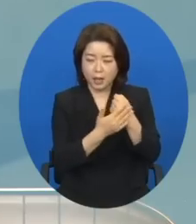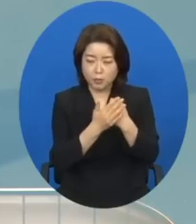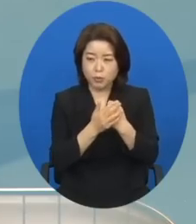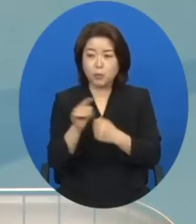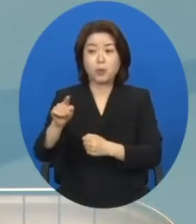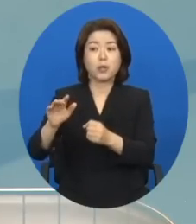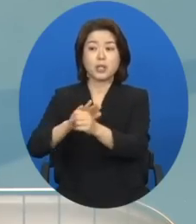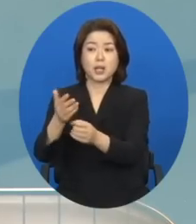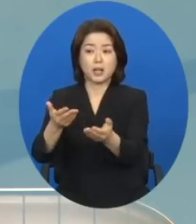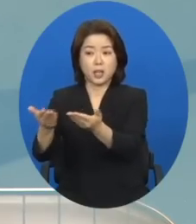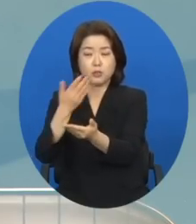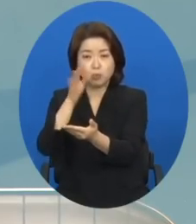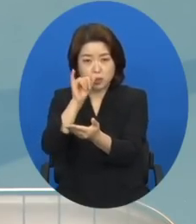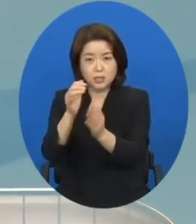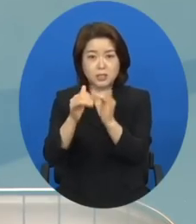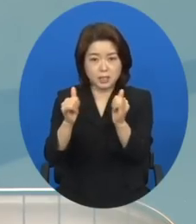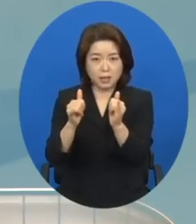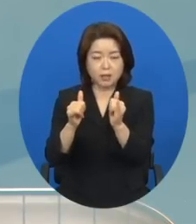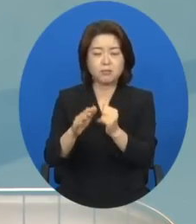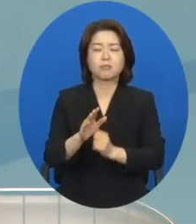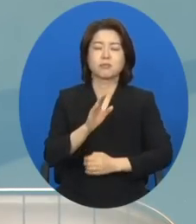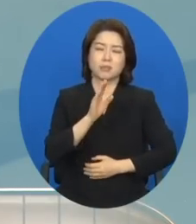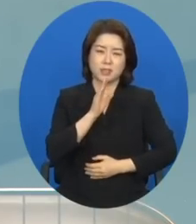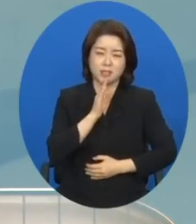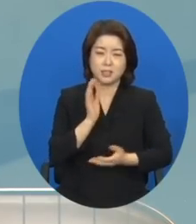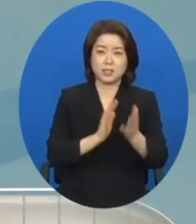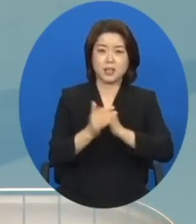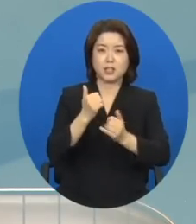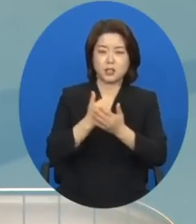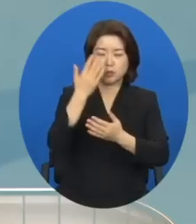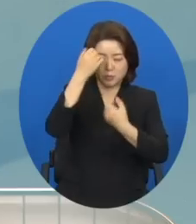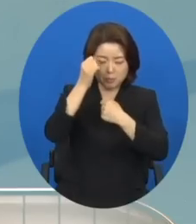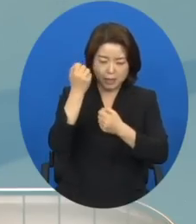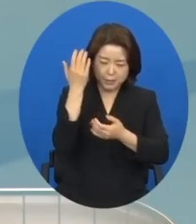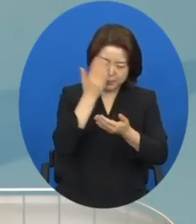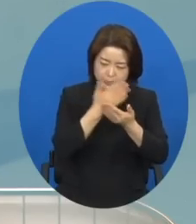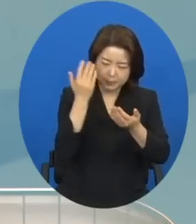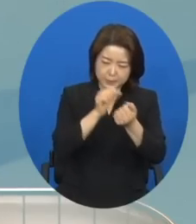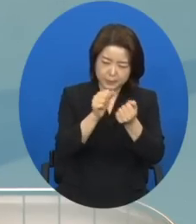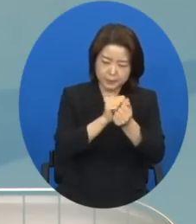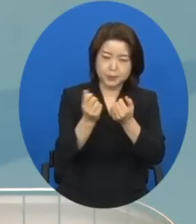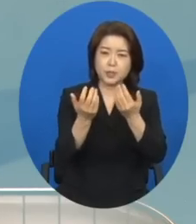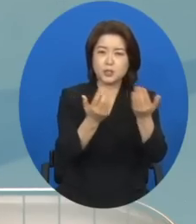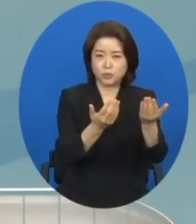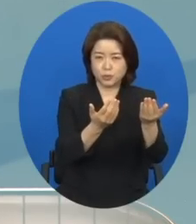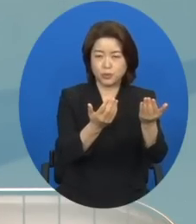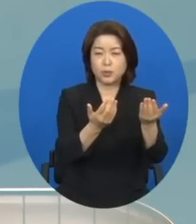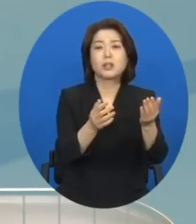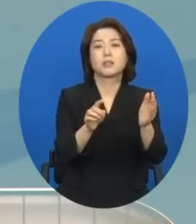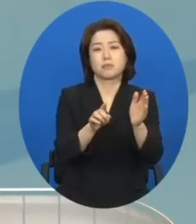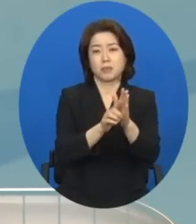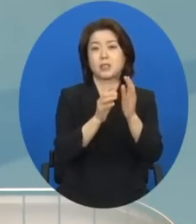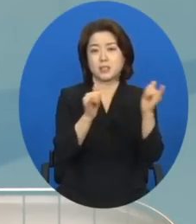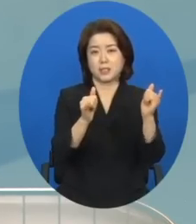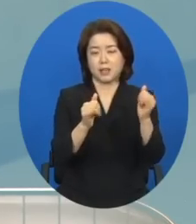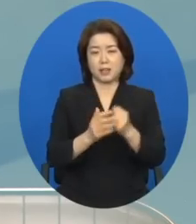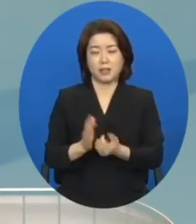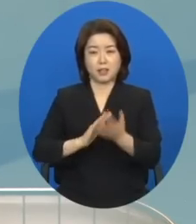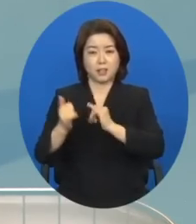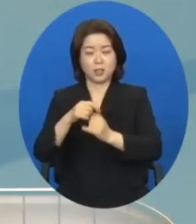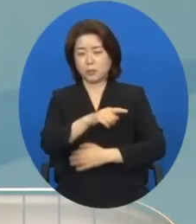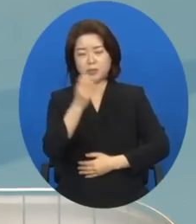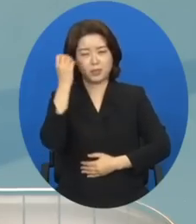사람, 그 사람이 진정 주님의 씻김을 받은 자이고 주님은 그것을 잊지 않으신다는 거예요. 오늘 뭐라고